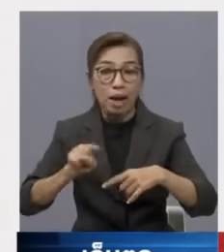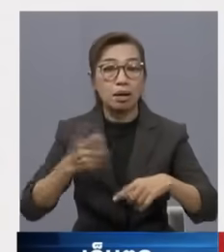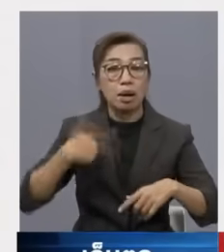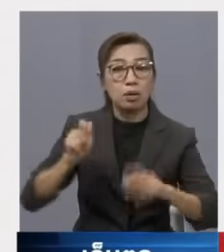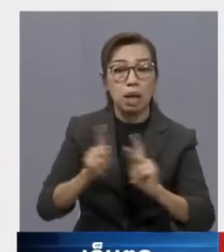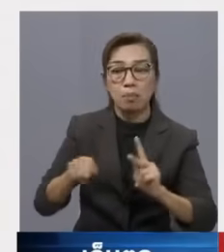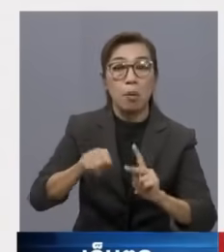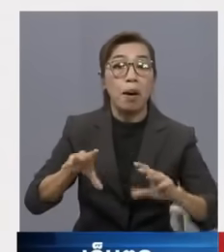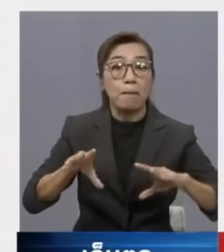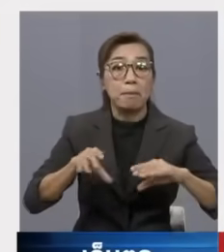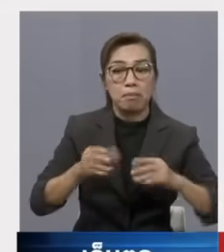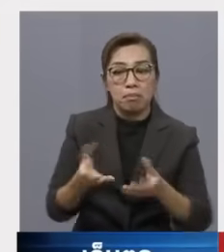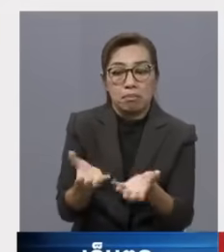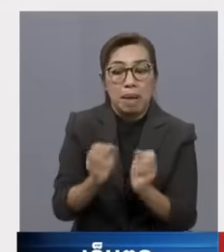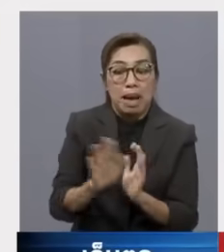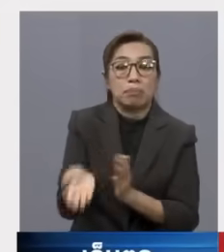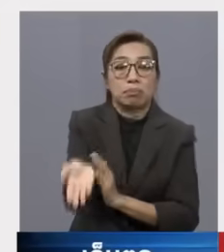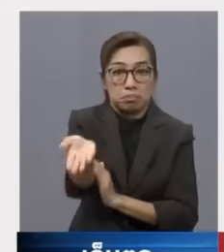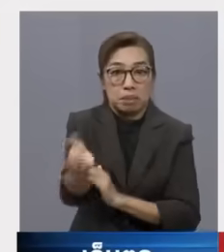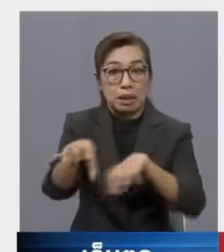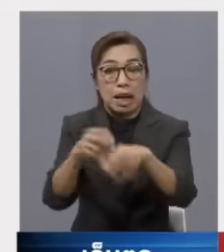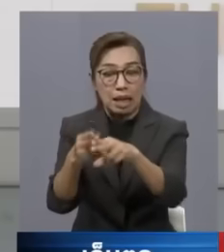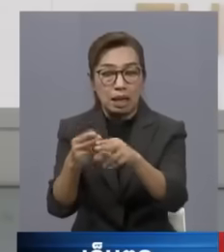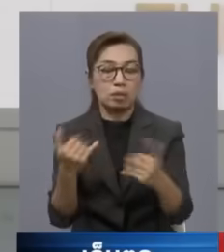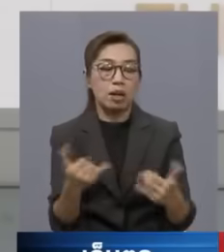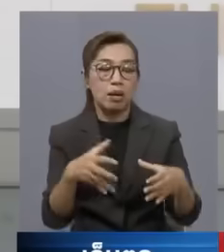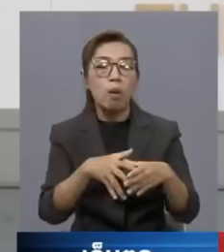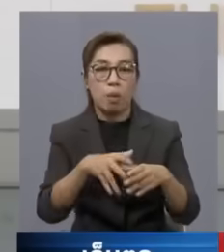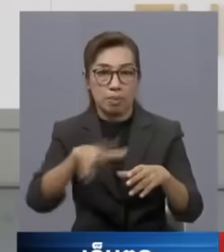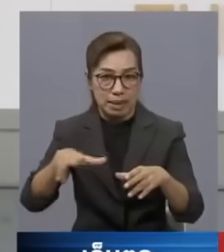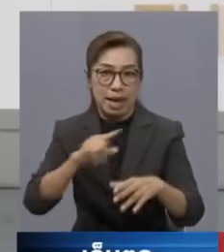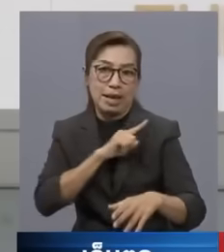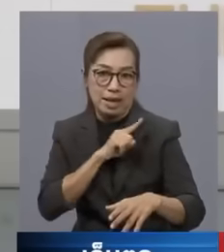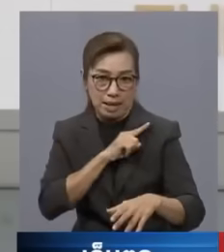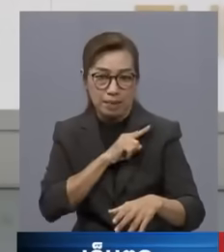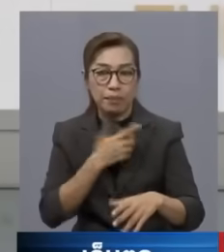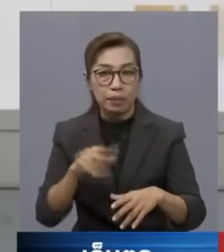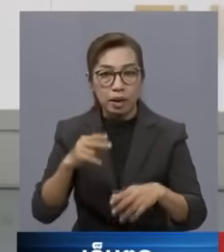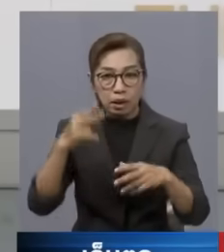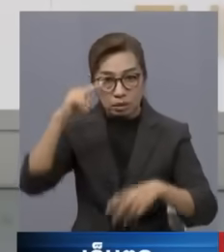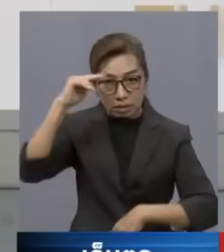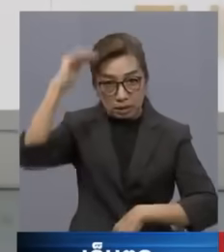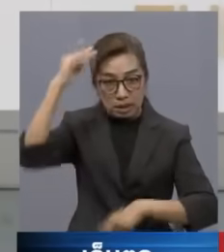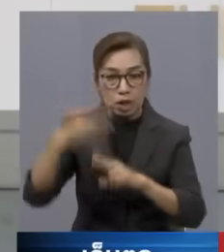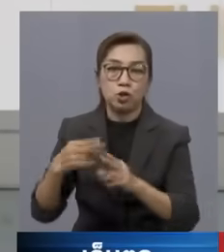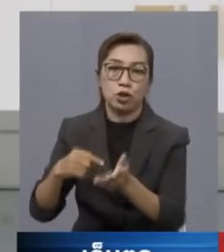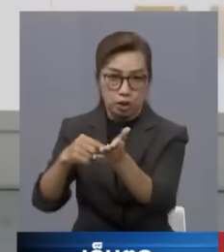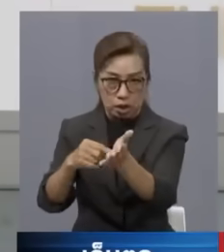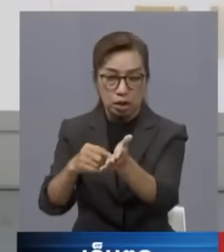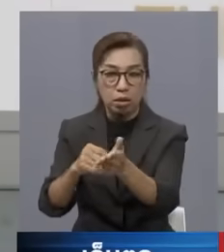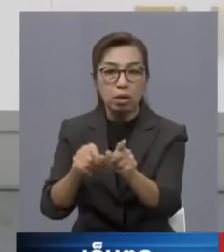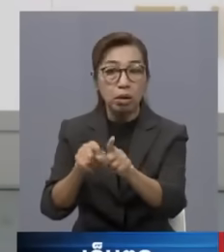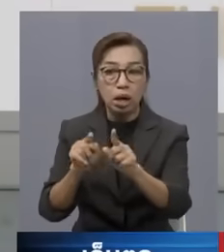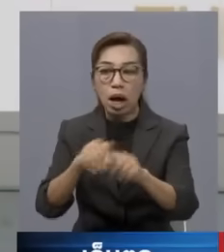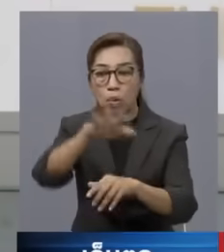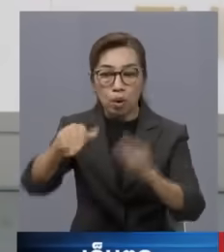ซึ่งพรรคเพื่อไทยในฐานะพรรคแกนนำก็เตรียมตามคำยืนยันจากพรรคเพื่อไทยคือจะเสนอชื่อคุณเศรษฐาทวีศิลป์มาเป็น